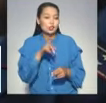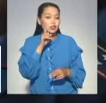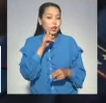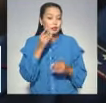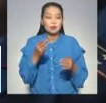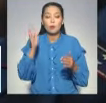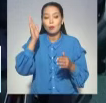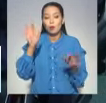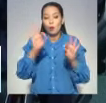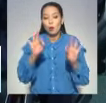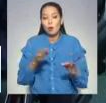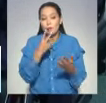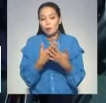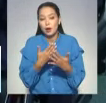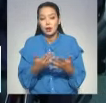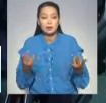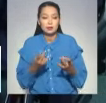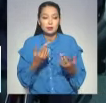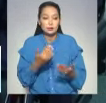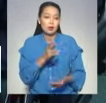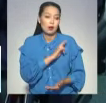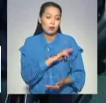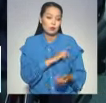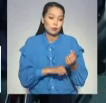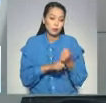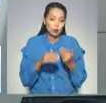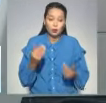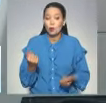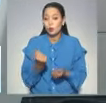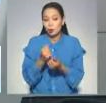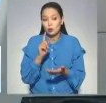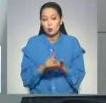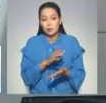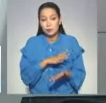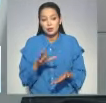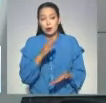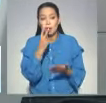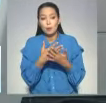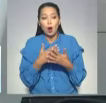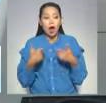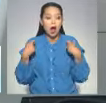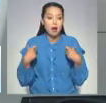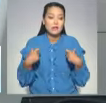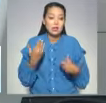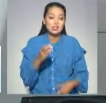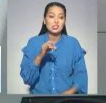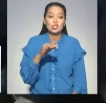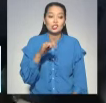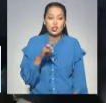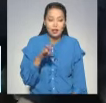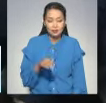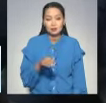өнеге көрсетуде. Осында үздік қызметкерлерді қолдау қажет. Ерлік көрсеткен офицер, сержанттар